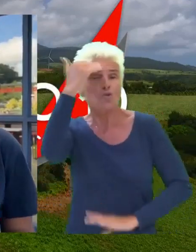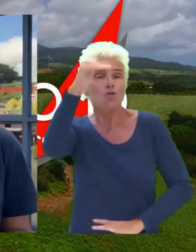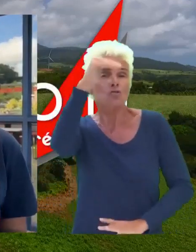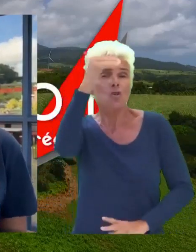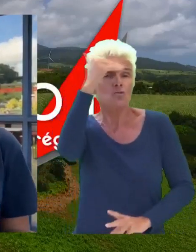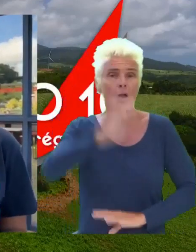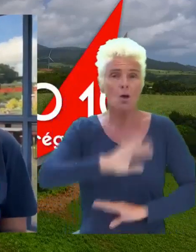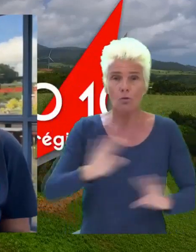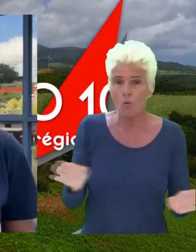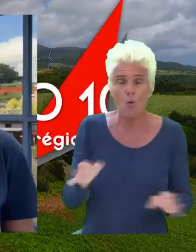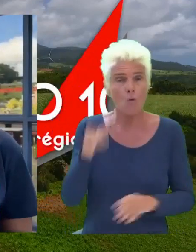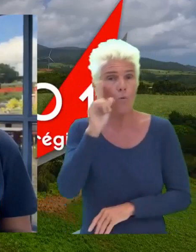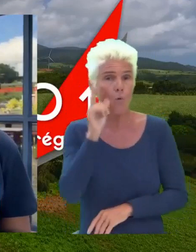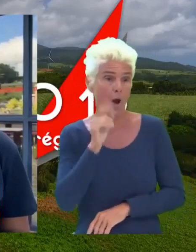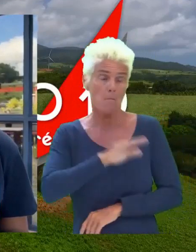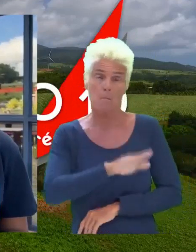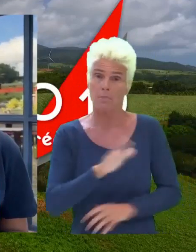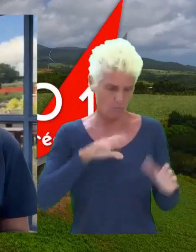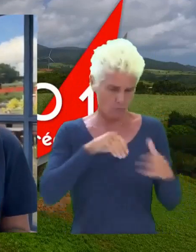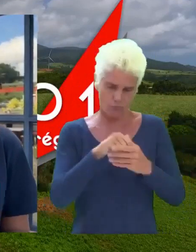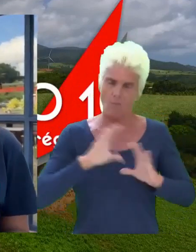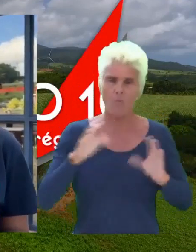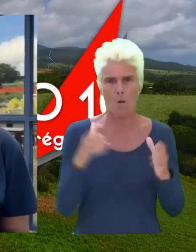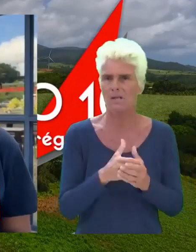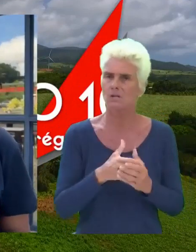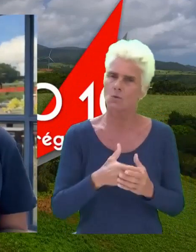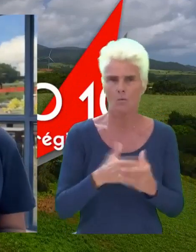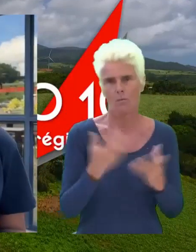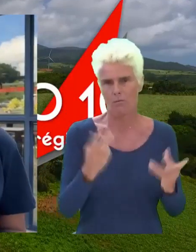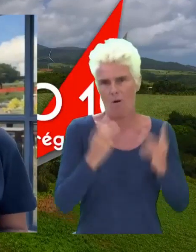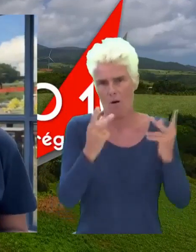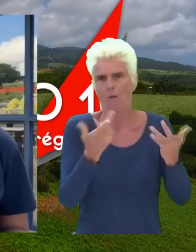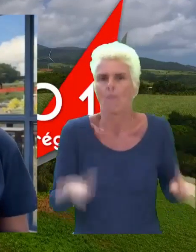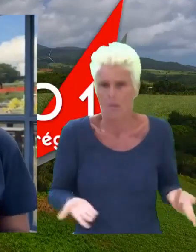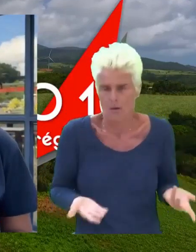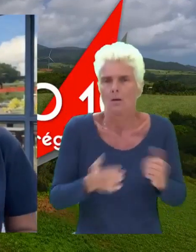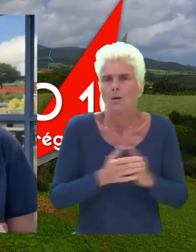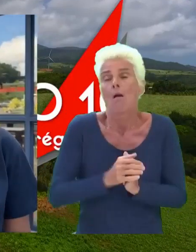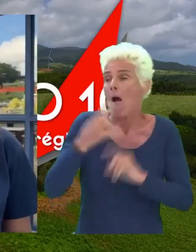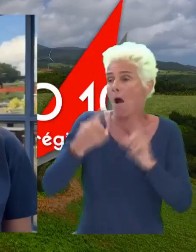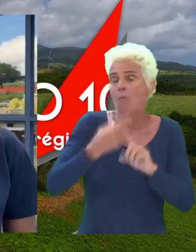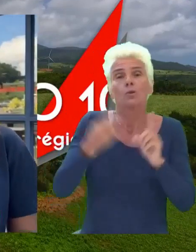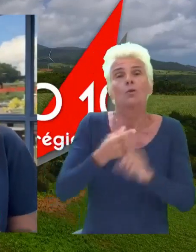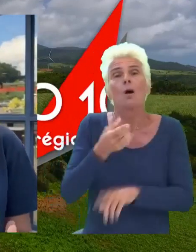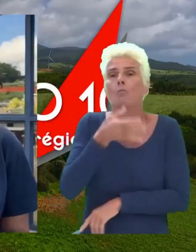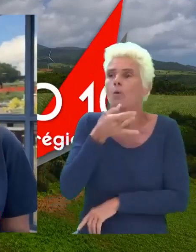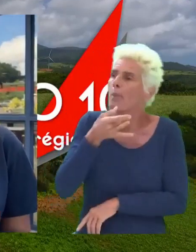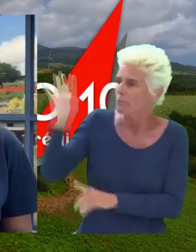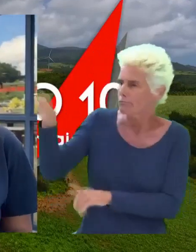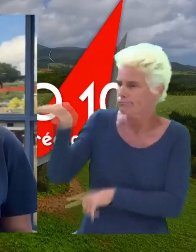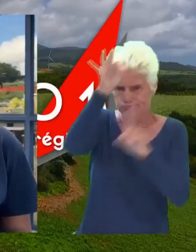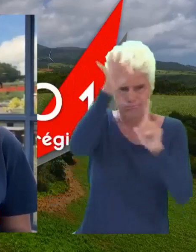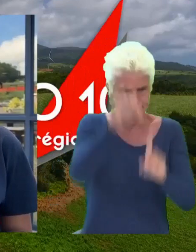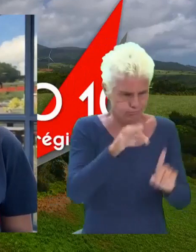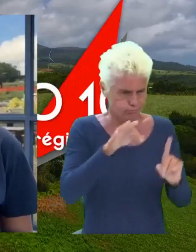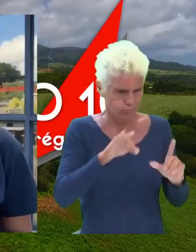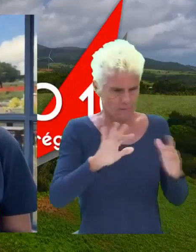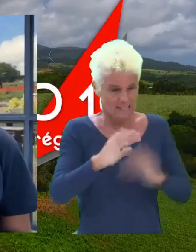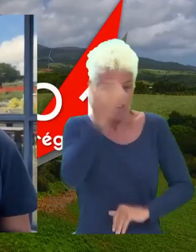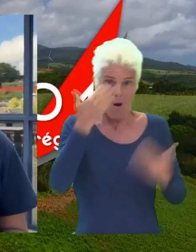puisque ils vont rentrer dans un processus de formation mais ce qui est important et moi je trouve que on ne peut pas former tout le monde sur le